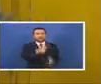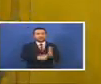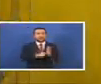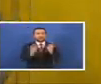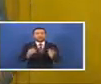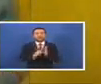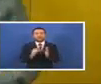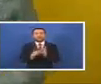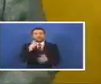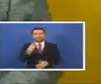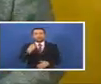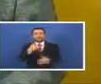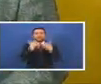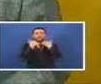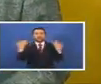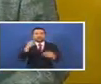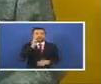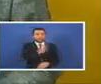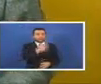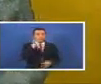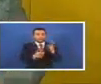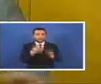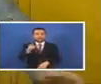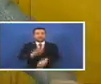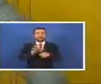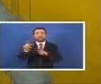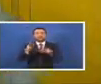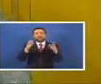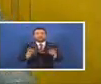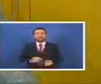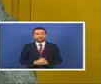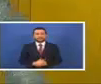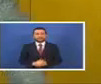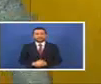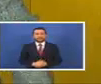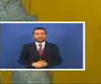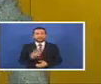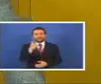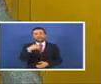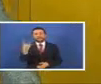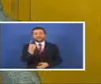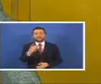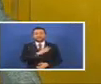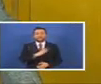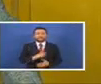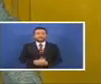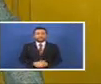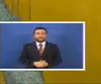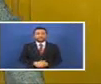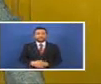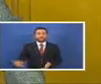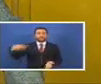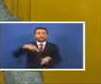bunu böyle yazacak. Hukuku gözetenler ve gözetmeyenler olarak. Bir diğer şey var.